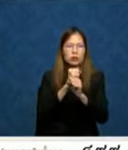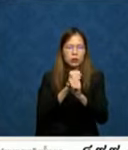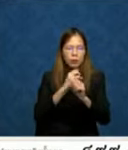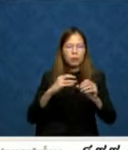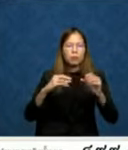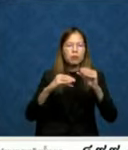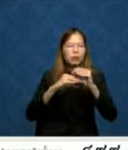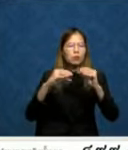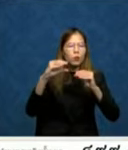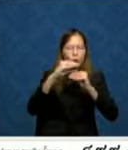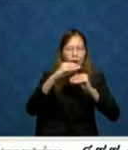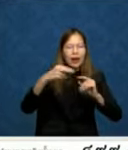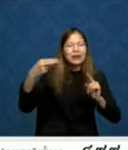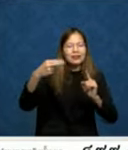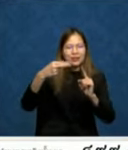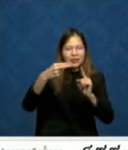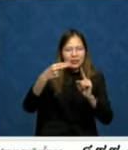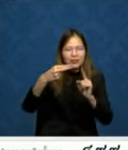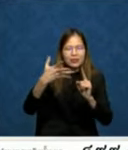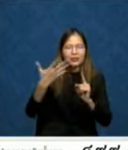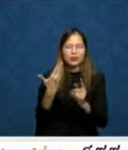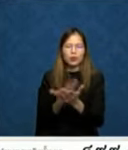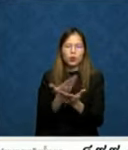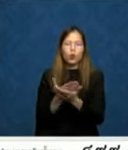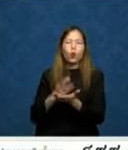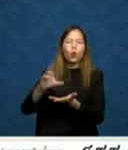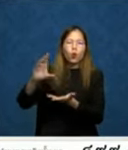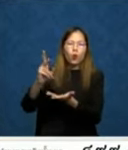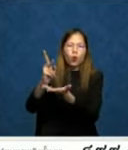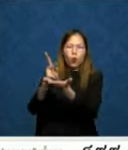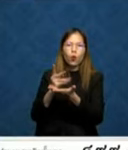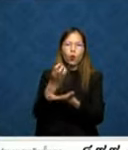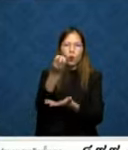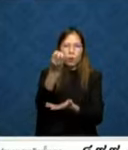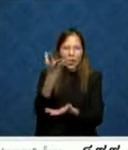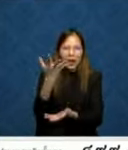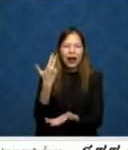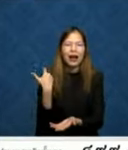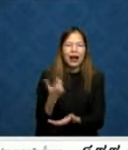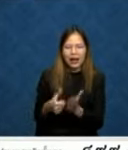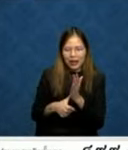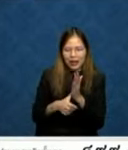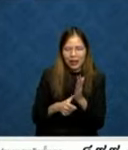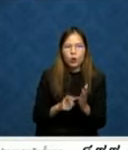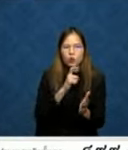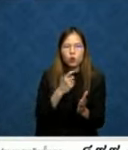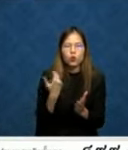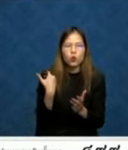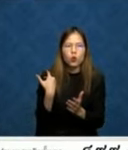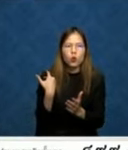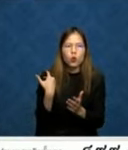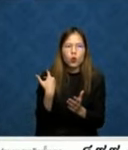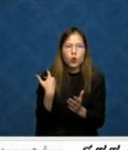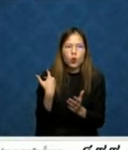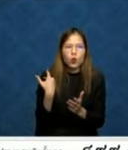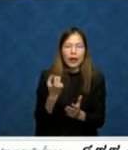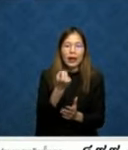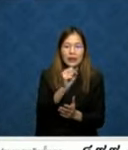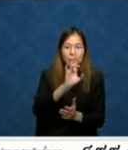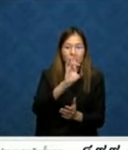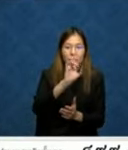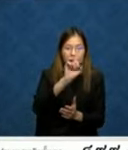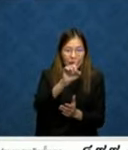Walletที่เราจะกู้เงินจำนวนมากนะครับปัจจุบันนี้นะครับเราเป็นหนี้อยู่เมื่อสิ้นเดือนพฤษภาคมนะครับอยู่ 11.6 ล้